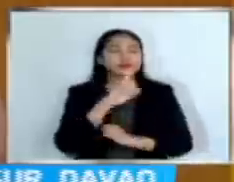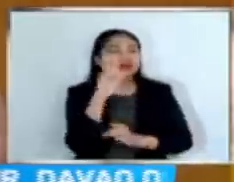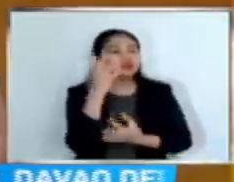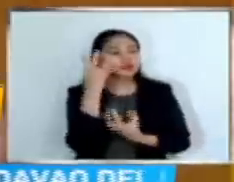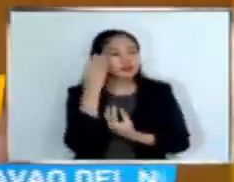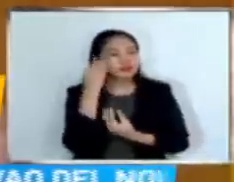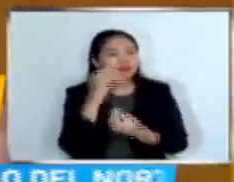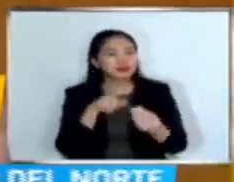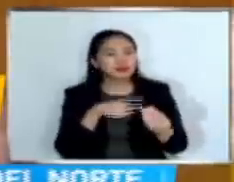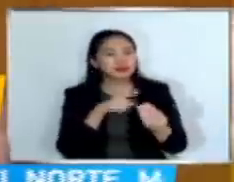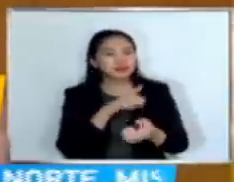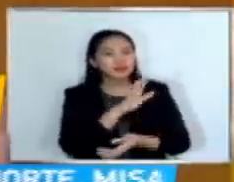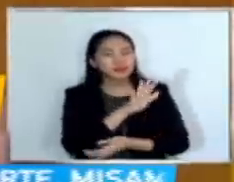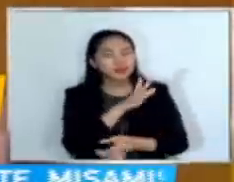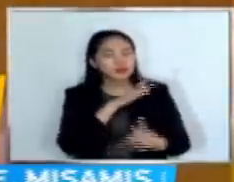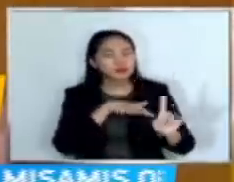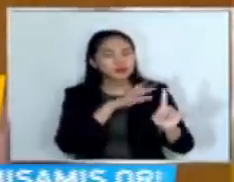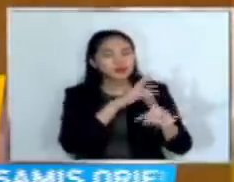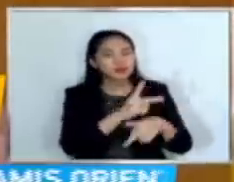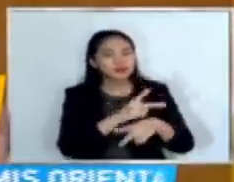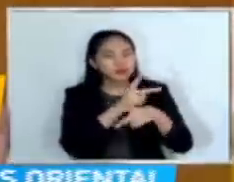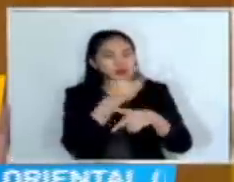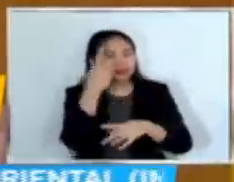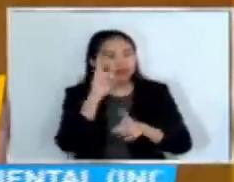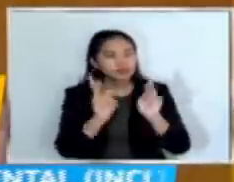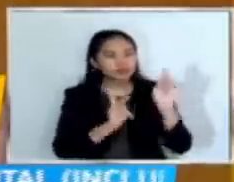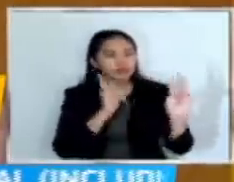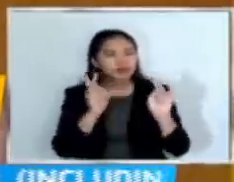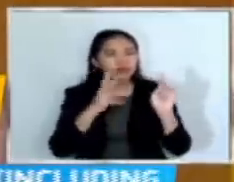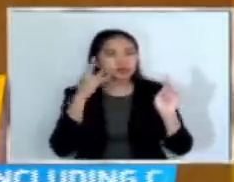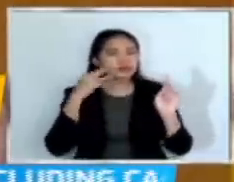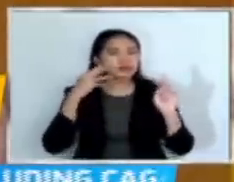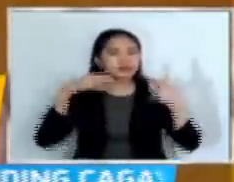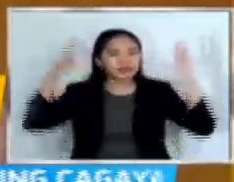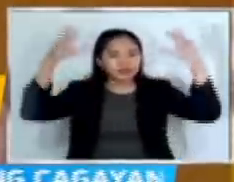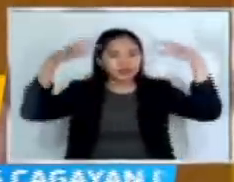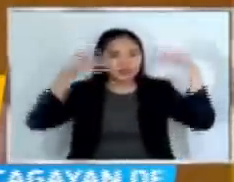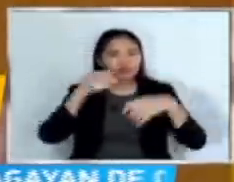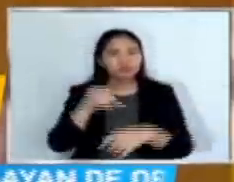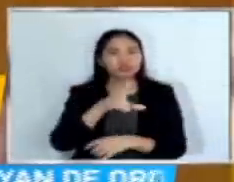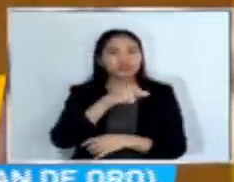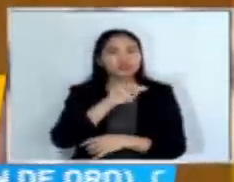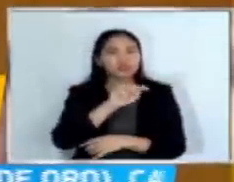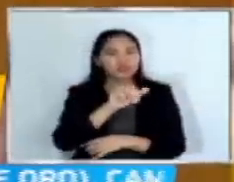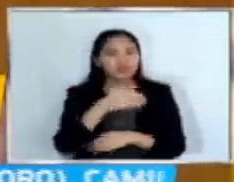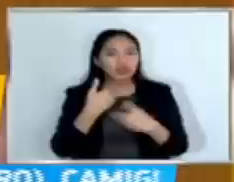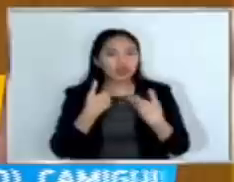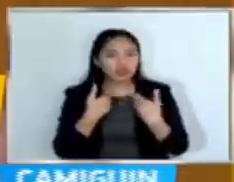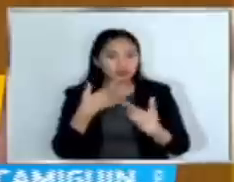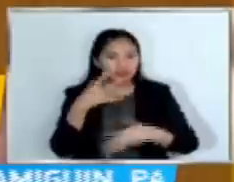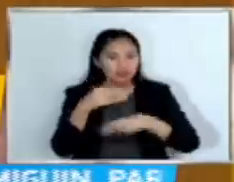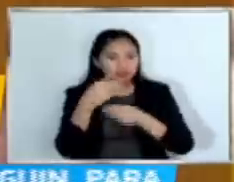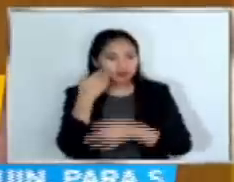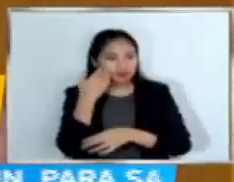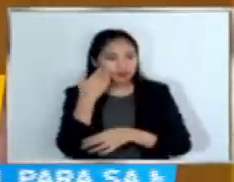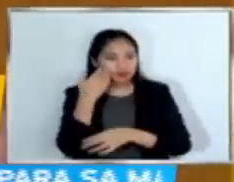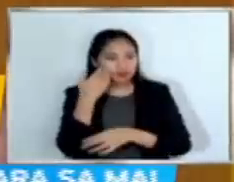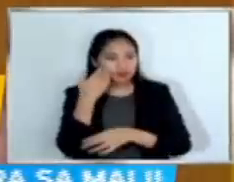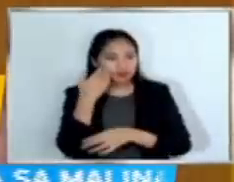pong monitoring sa mga nabiktima ho ng Bagyong Julina. May mga nadagdag ho ba sa mga nasawi at yung mga